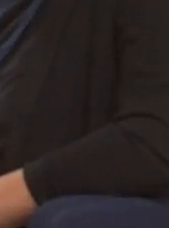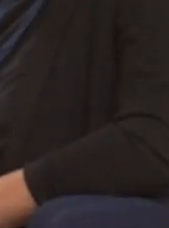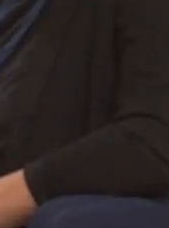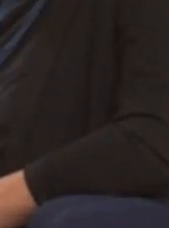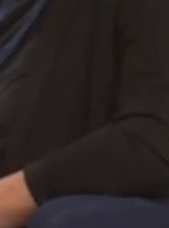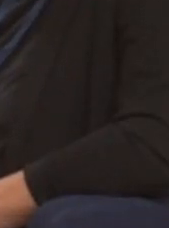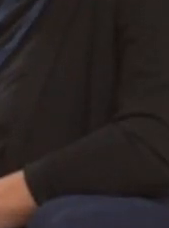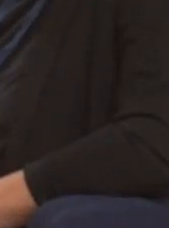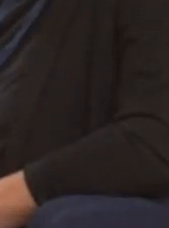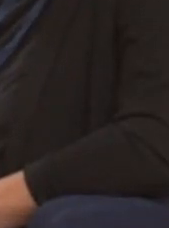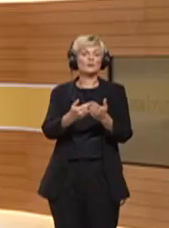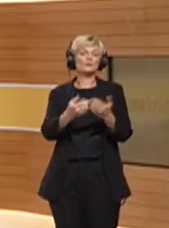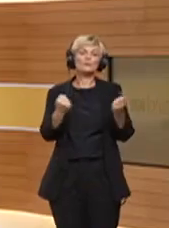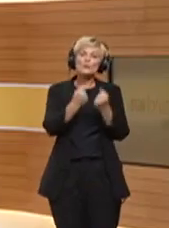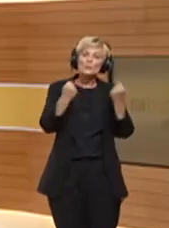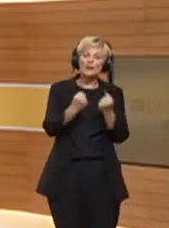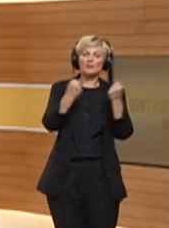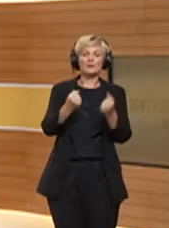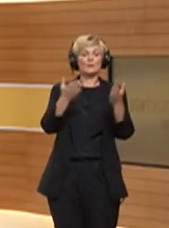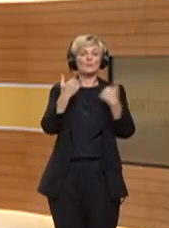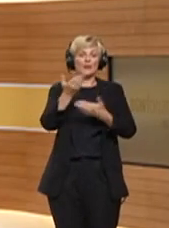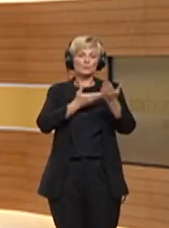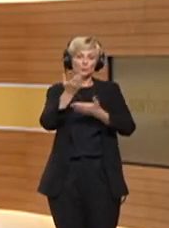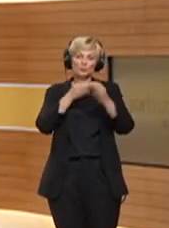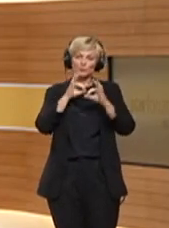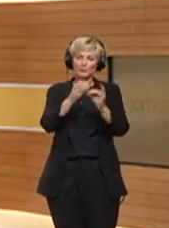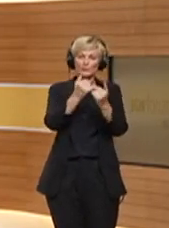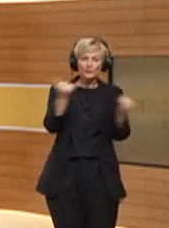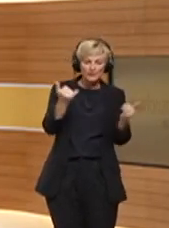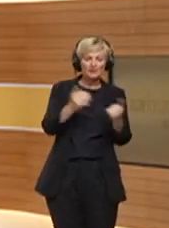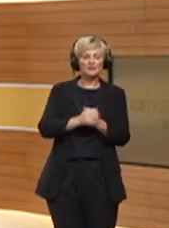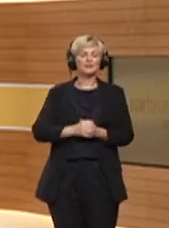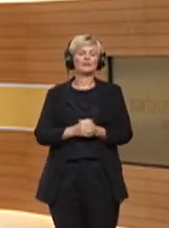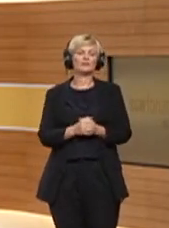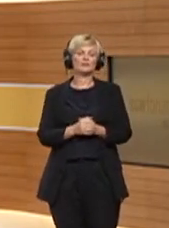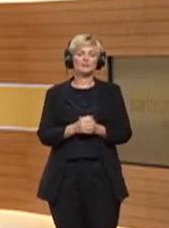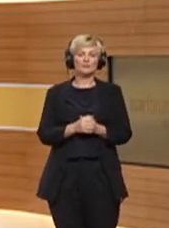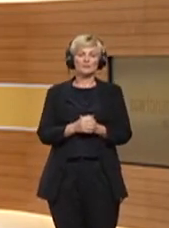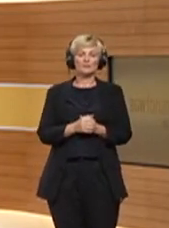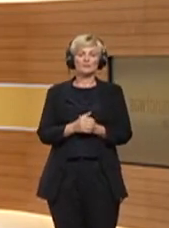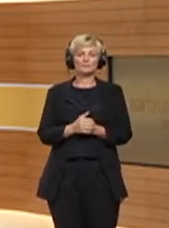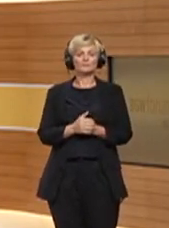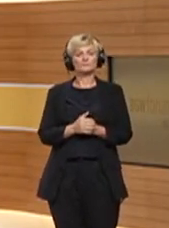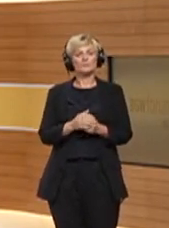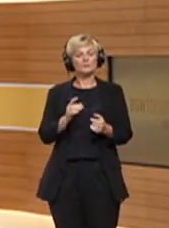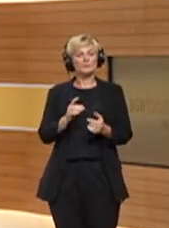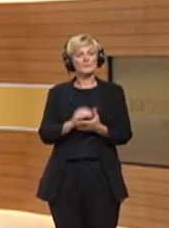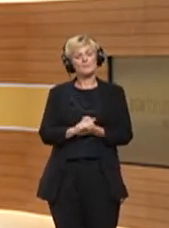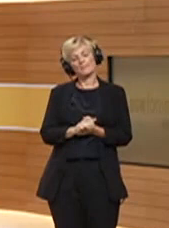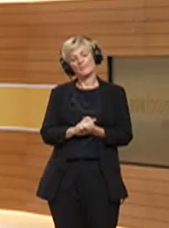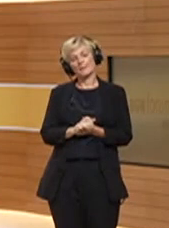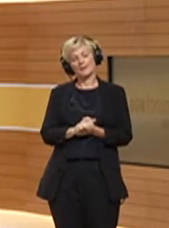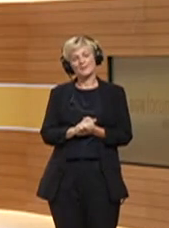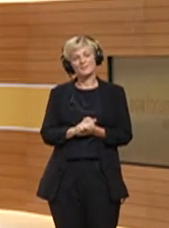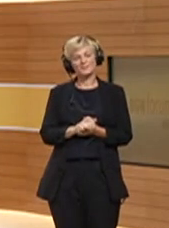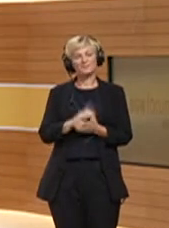für Einstellungsgespräche oder Bewerbungsgespräche. Und wir haben versucht, auch klarzustellen, dass